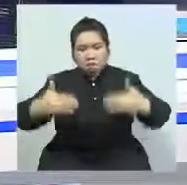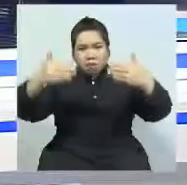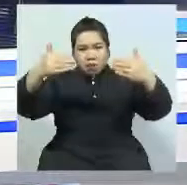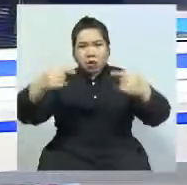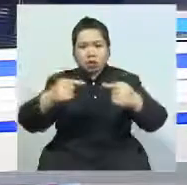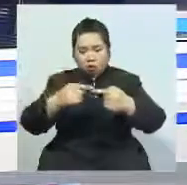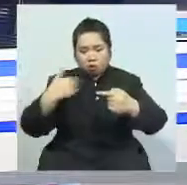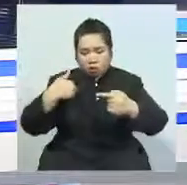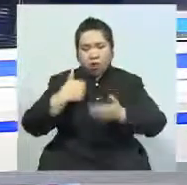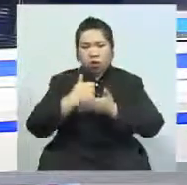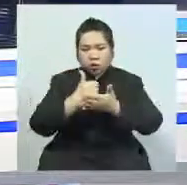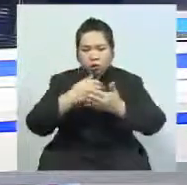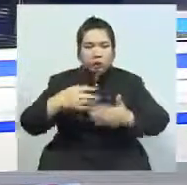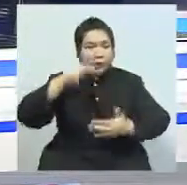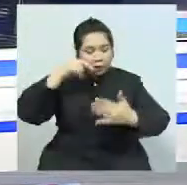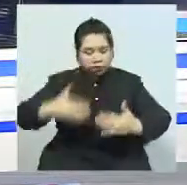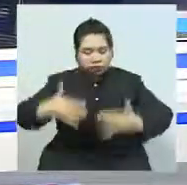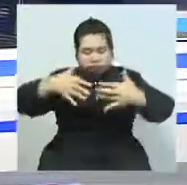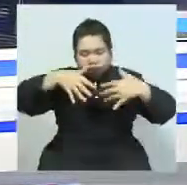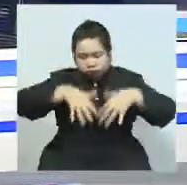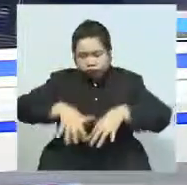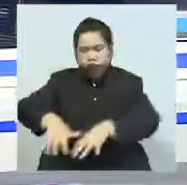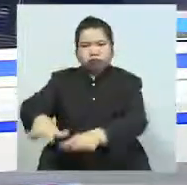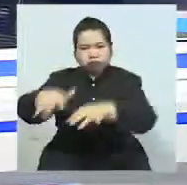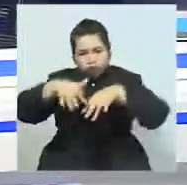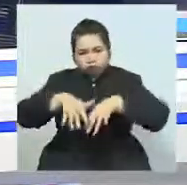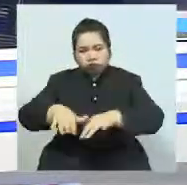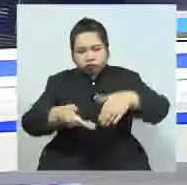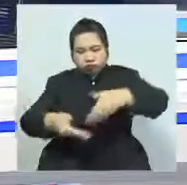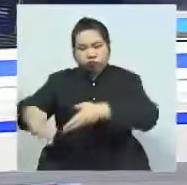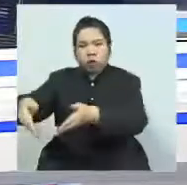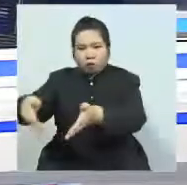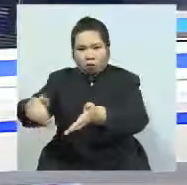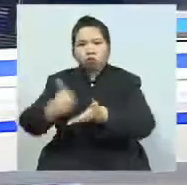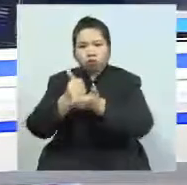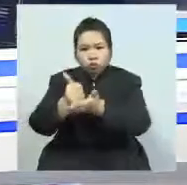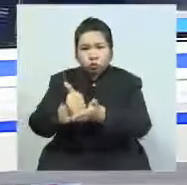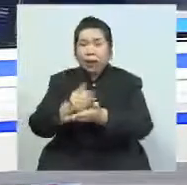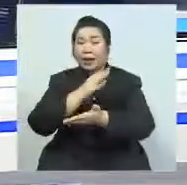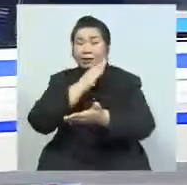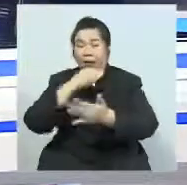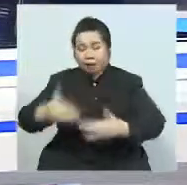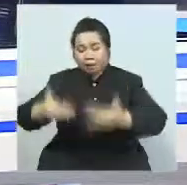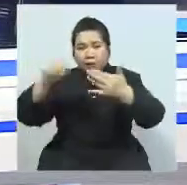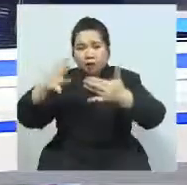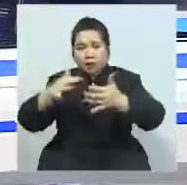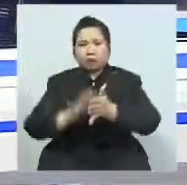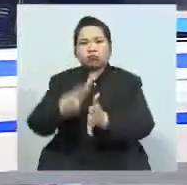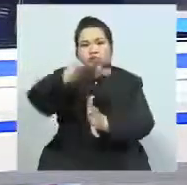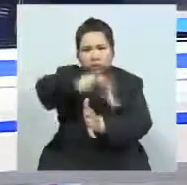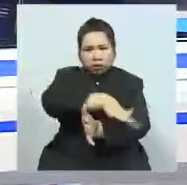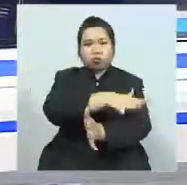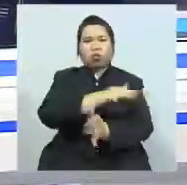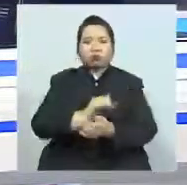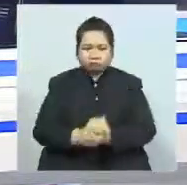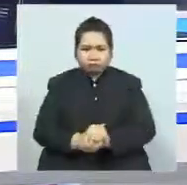ส่งน้ำของหมู่บ้านเพื่อจะระบายน้ำในฝายเนี่ยออกไปสู่ลำคลองสาขาไม่ให้น้ำนั้นเอ่อล้นเข้าทั่วหมู่บ้านและพื้นที่การเกษตรเพ